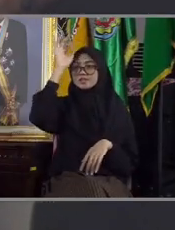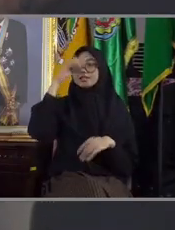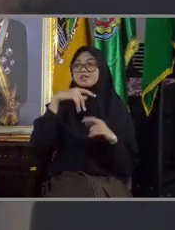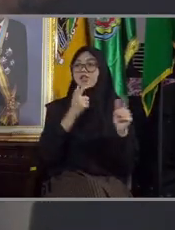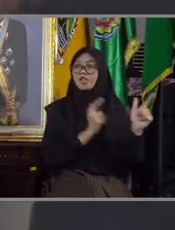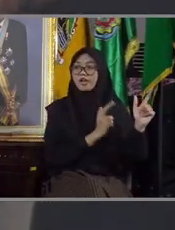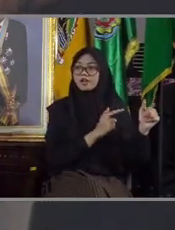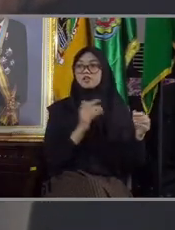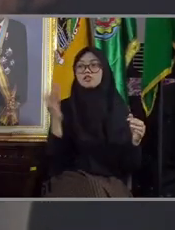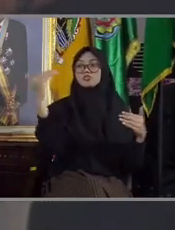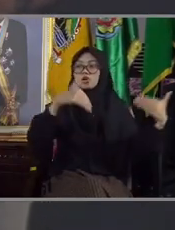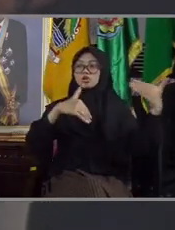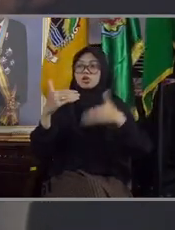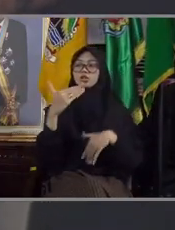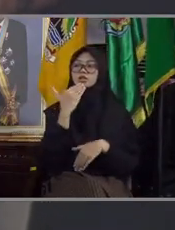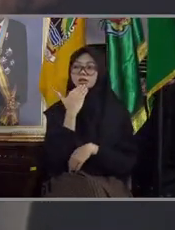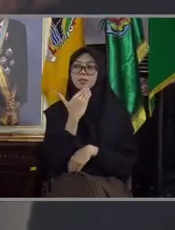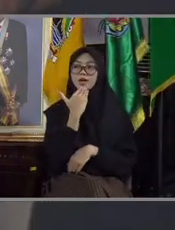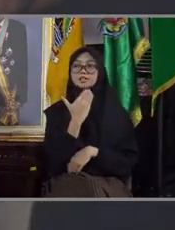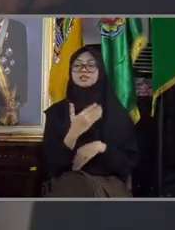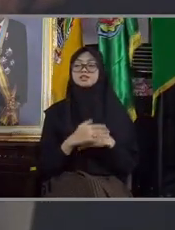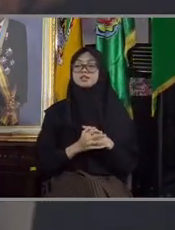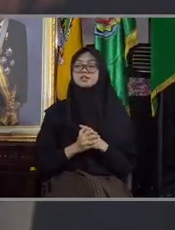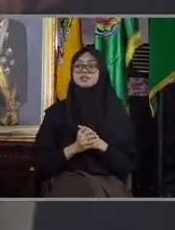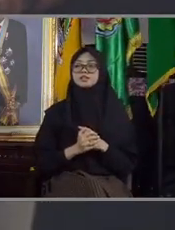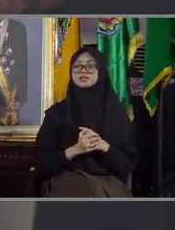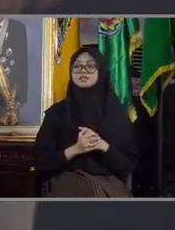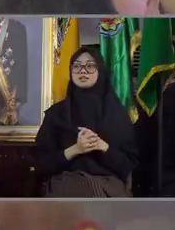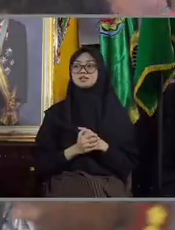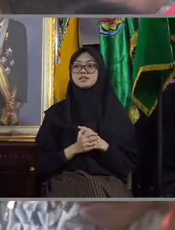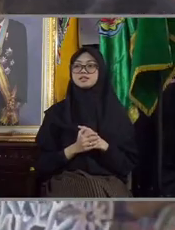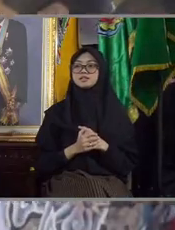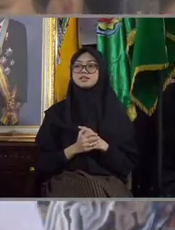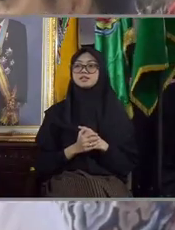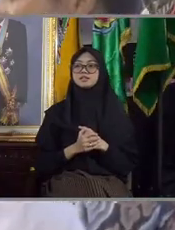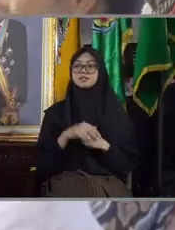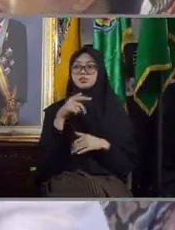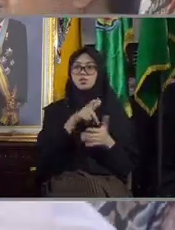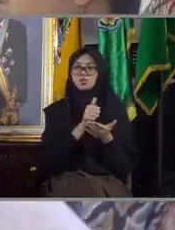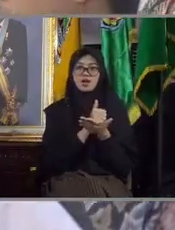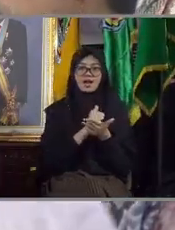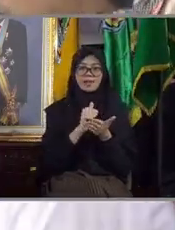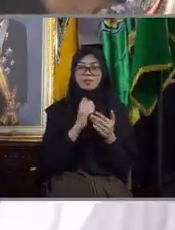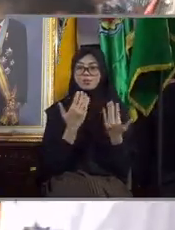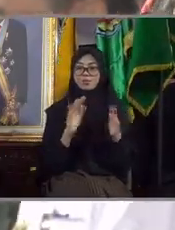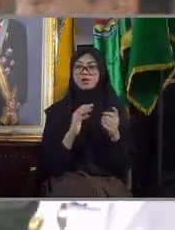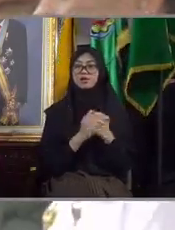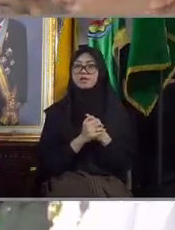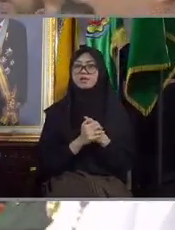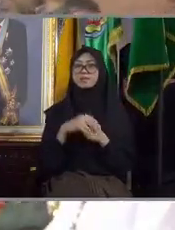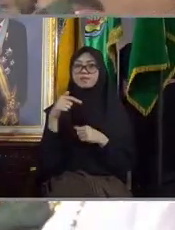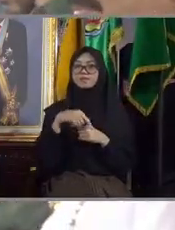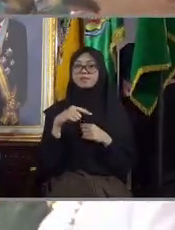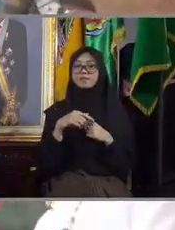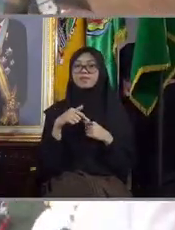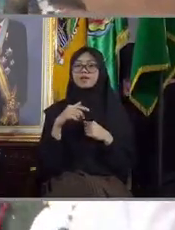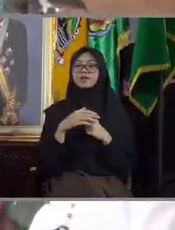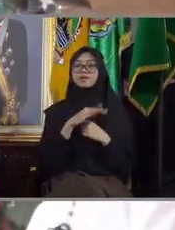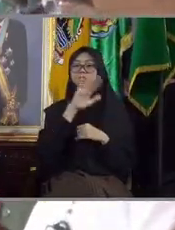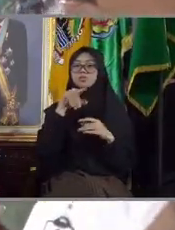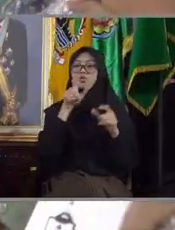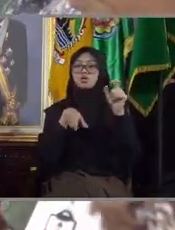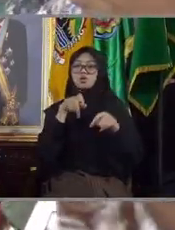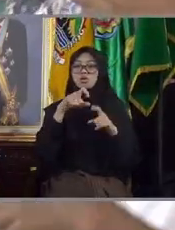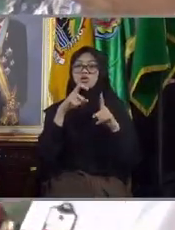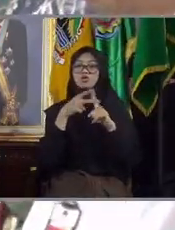Kodam. Dan terima kasih Pak. Lalu kawan-kawan komplit ini dari Kendal beserta seluruh Forkompimdanya,